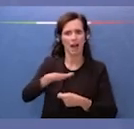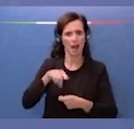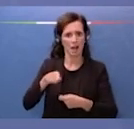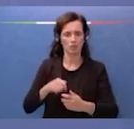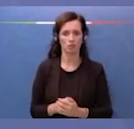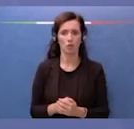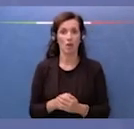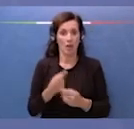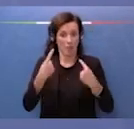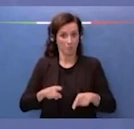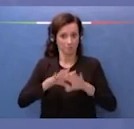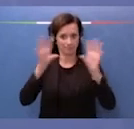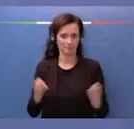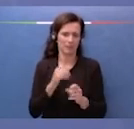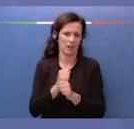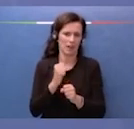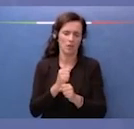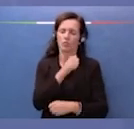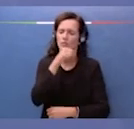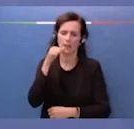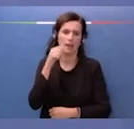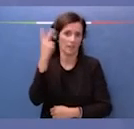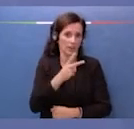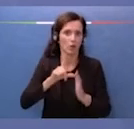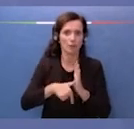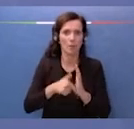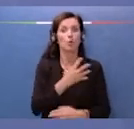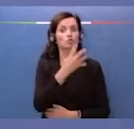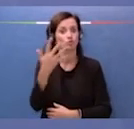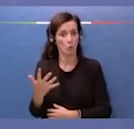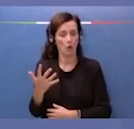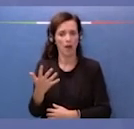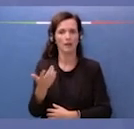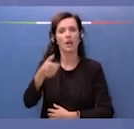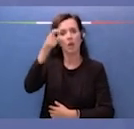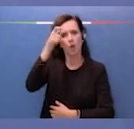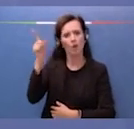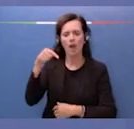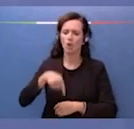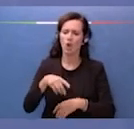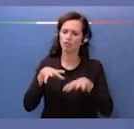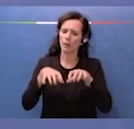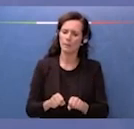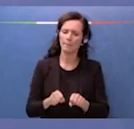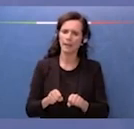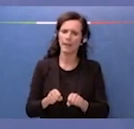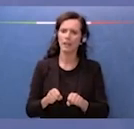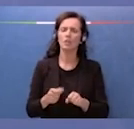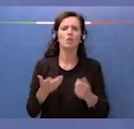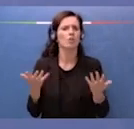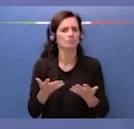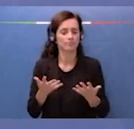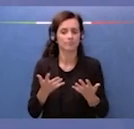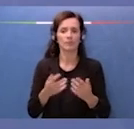per far questo parte che ci vogliono cinque anni ma l'impegno del governo prende oggi è che nessuno pagherà